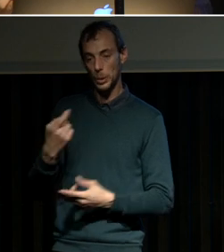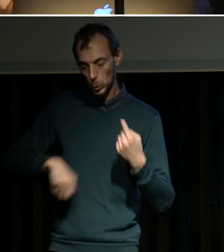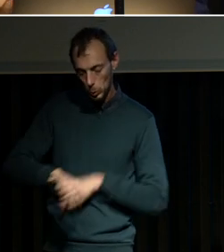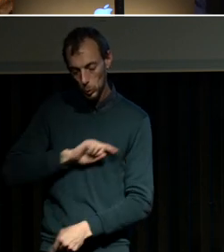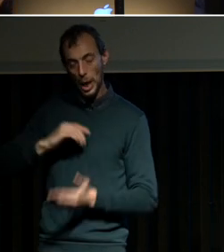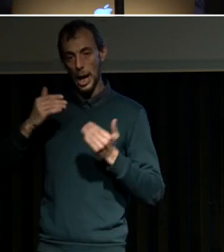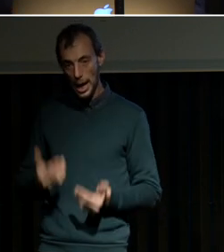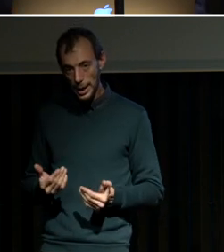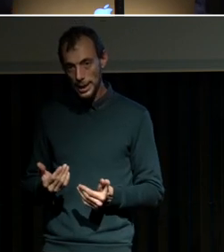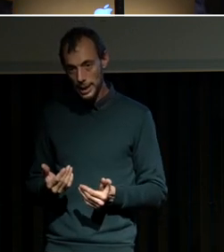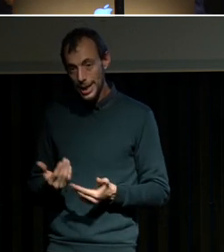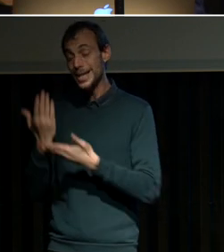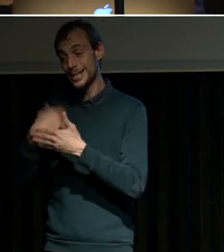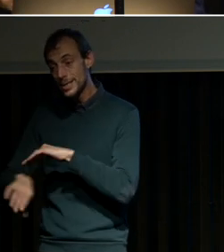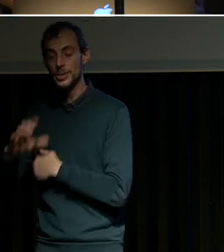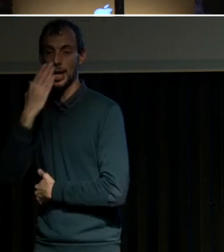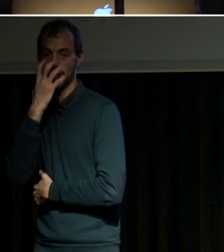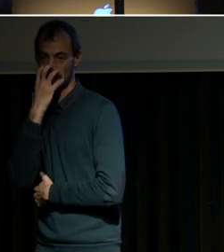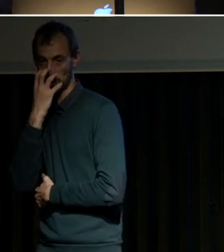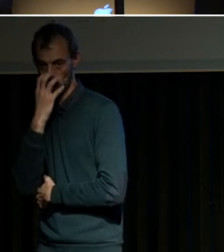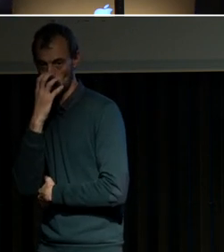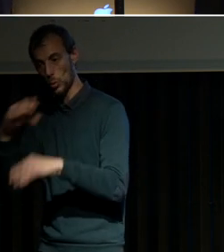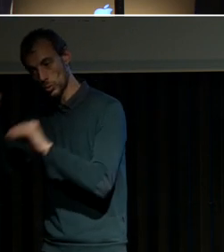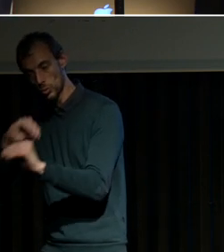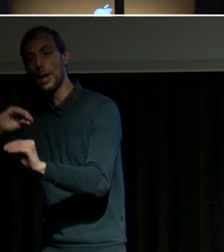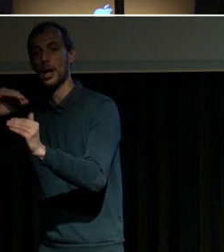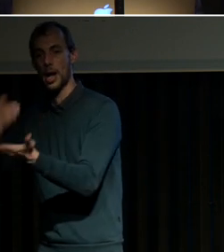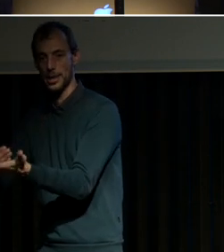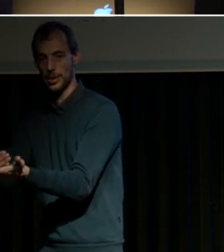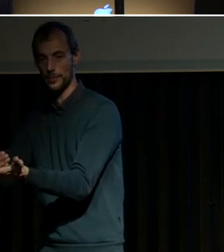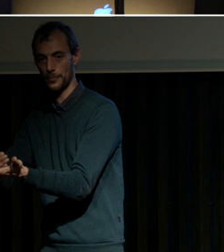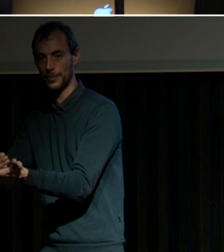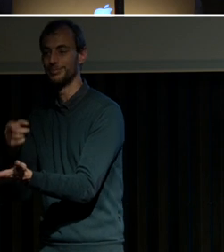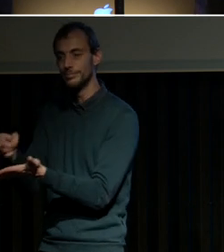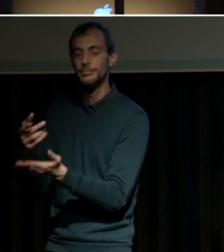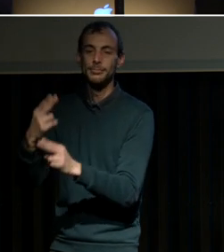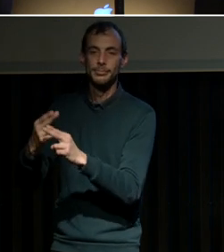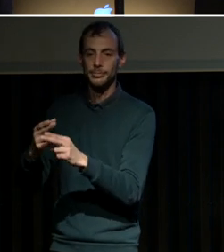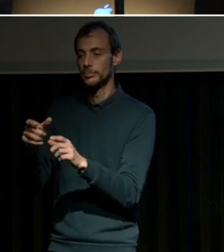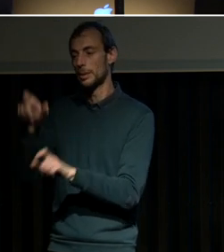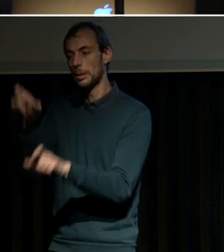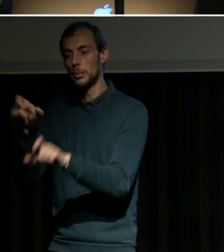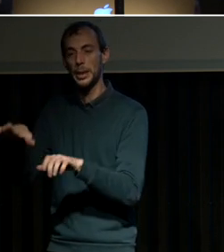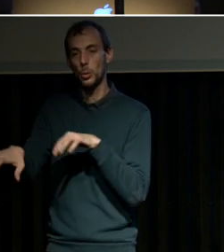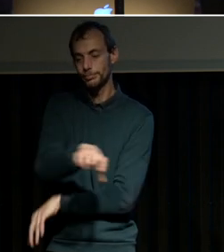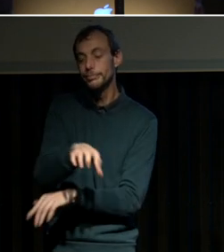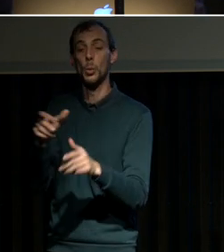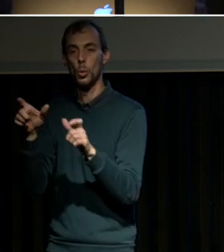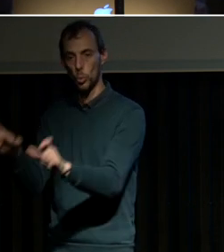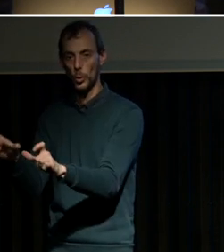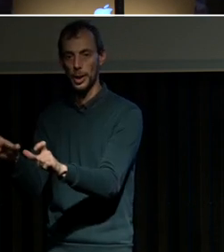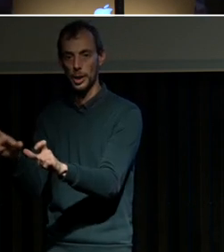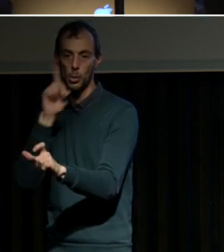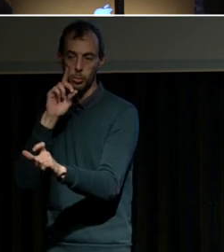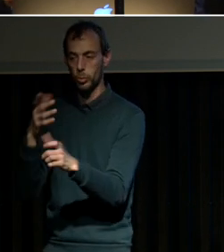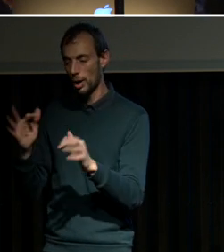réanimation. On les appelle donneurs contrôlés parce que c'est là où les greffons sont le moins abîmés par l'arrêt circulatoire. On